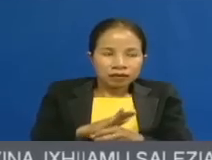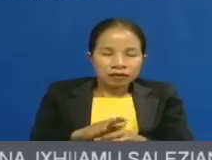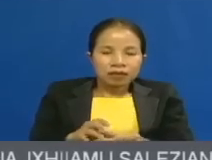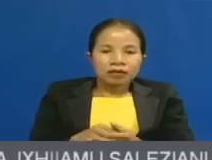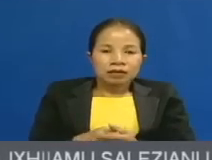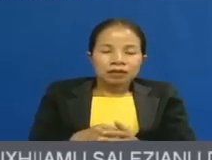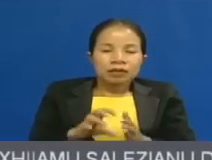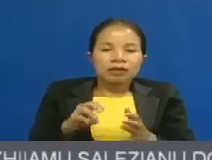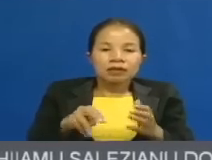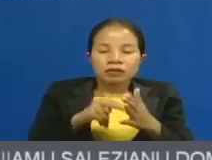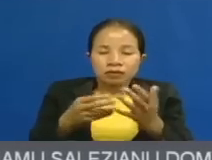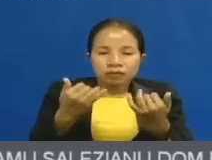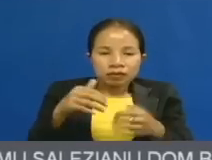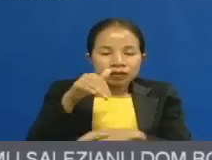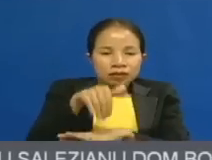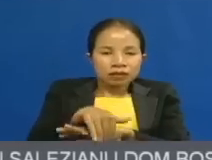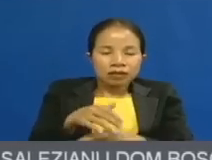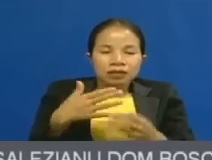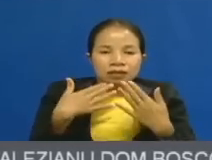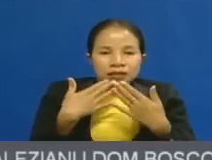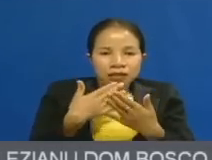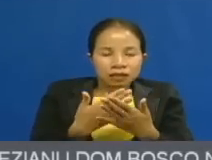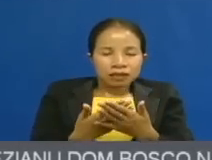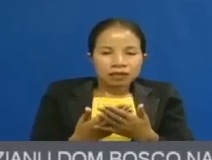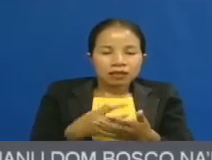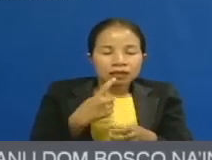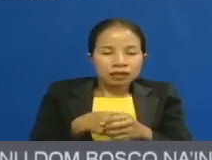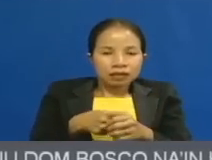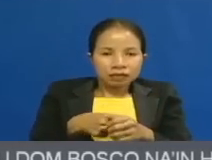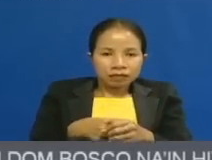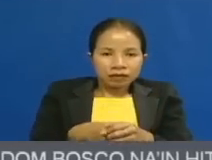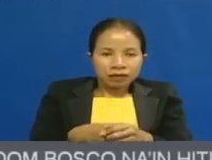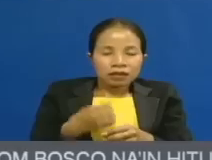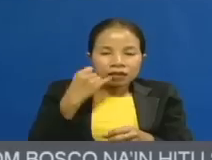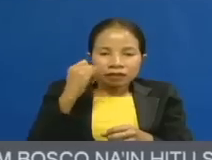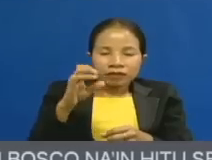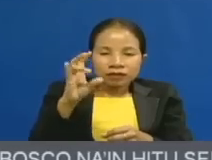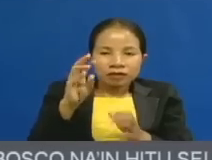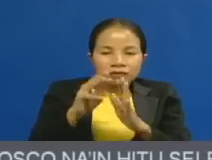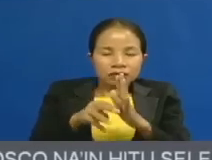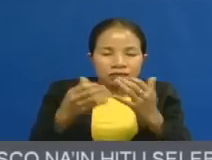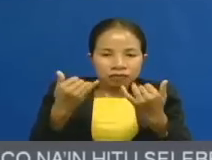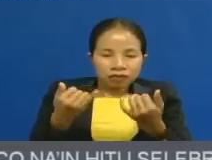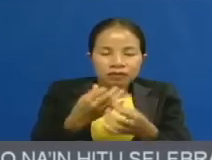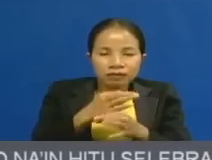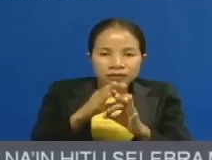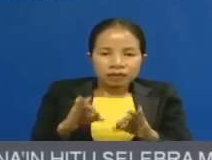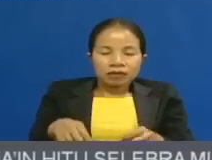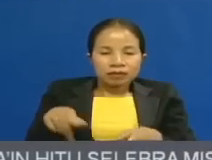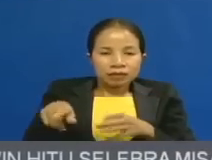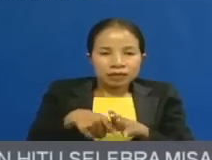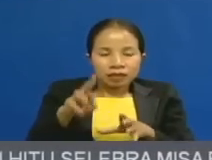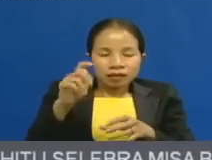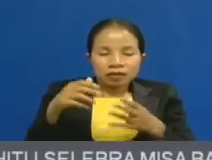RTL ni notisi orang kalang. Dia kita mitari bahawa kita un tempo itu intervensi segmen tu setempat tu bersama orang ini topan erit, baik tanya presensi itu